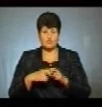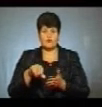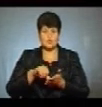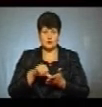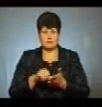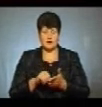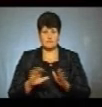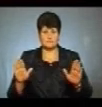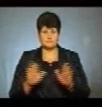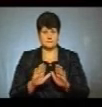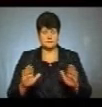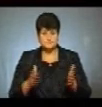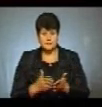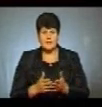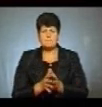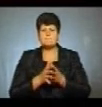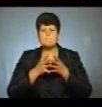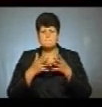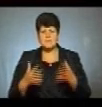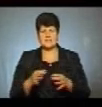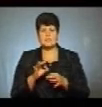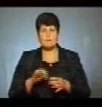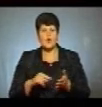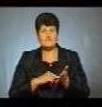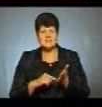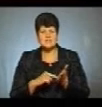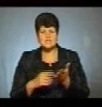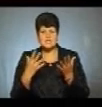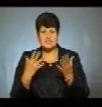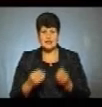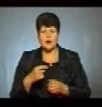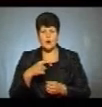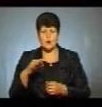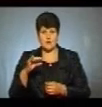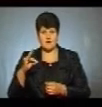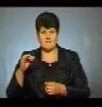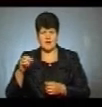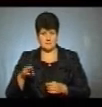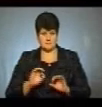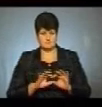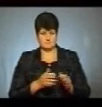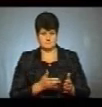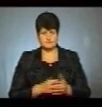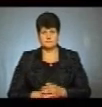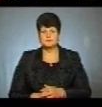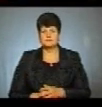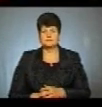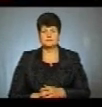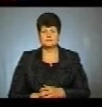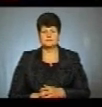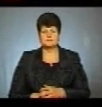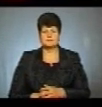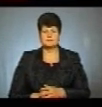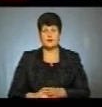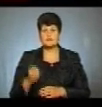колектив «Невіяна». Більше про відзначення Дня Хорватії в обласному центрі розповість Соломія Струс.